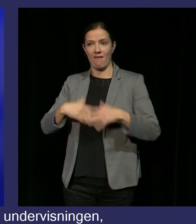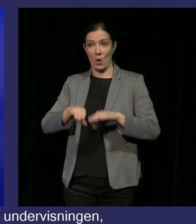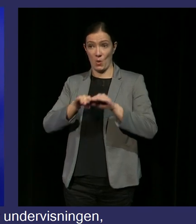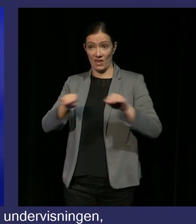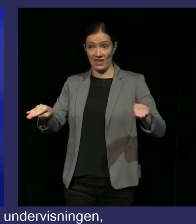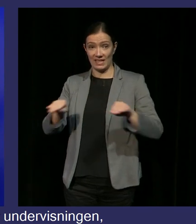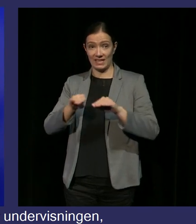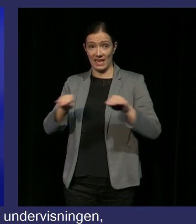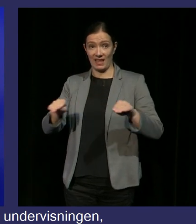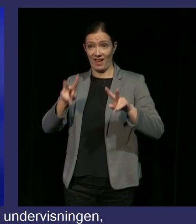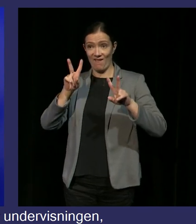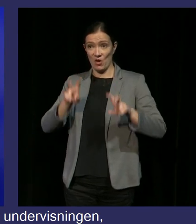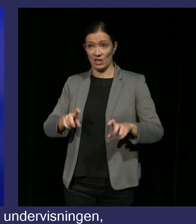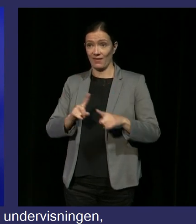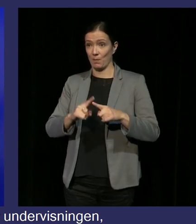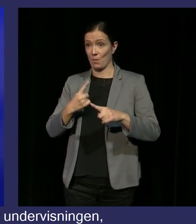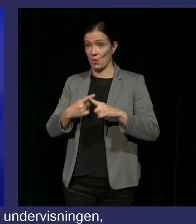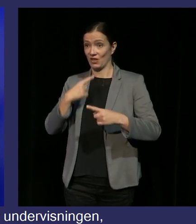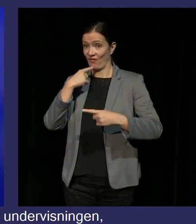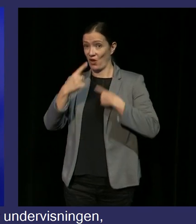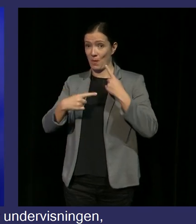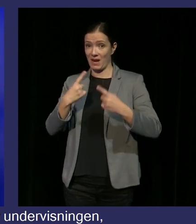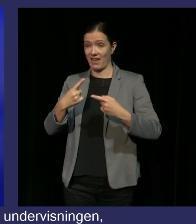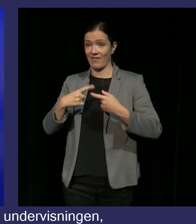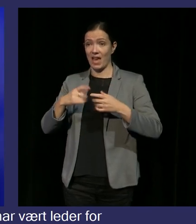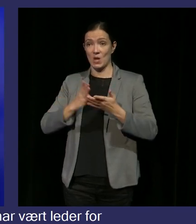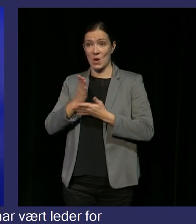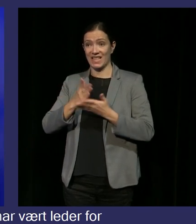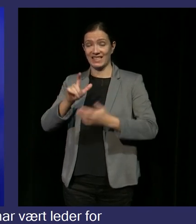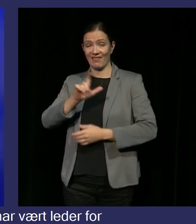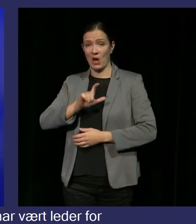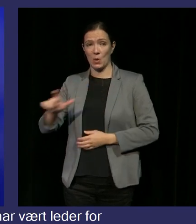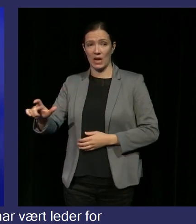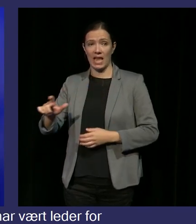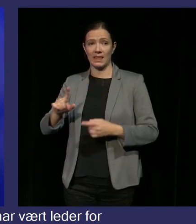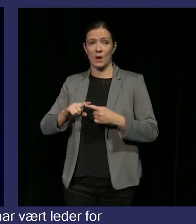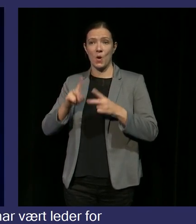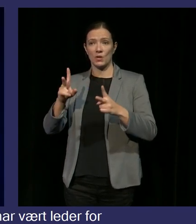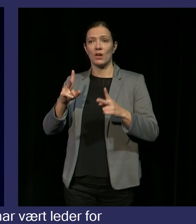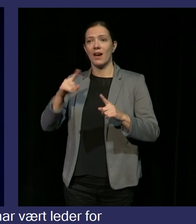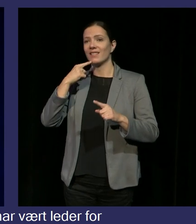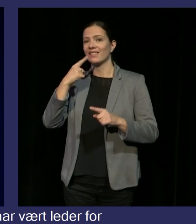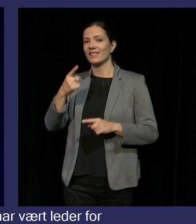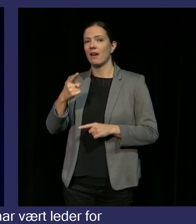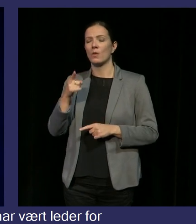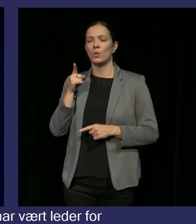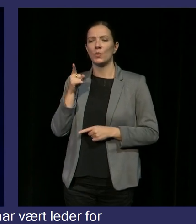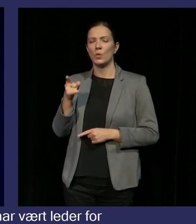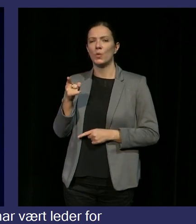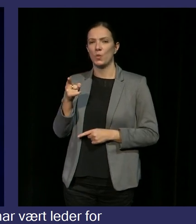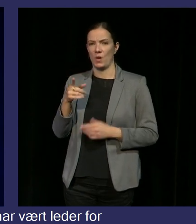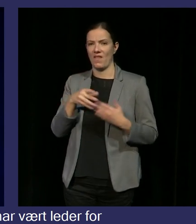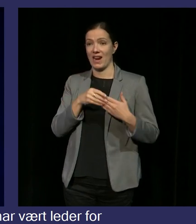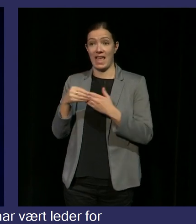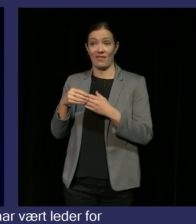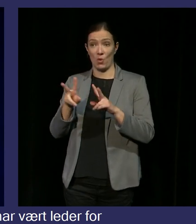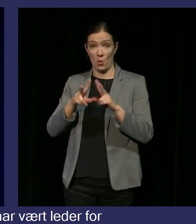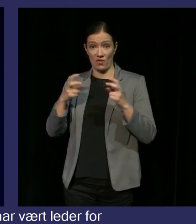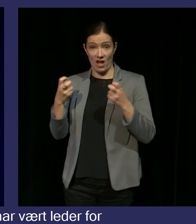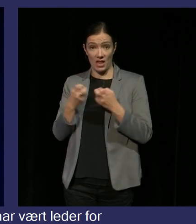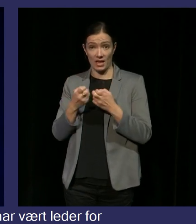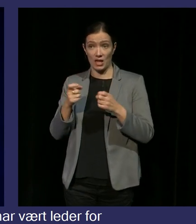undervisningen, forskningen og formidlingen ved juridisk fakultet. Og for ordens skyld så kan jeg også legge til at du har vært leder for utvalget